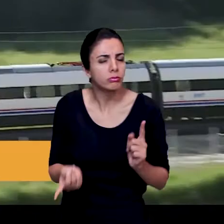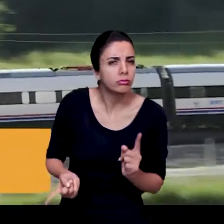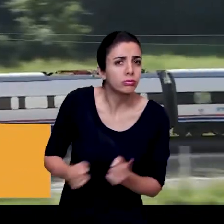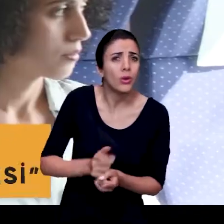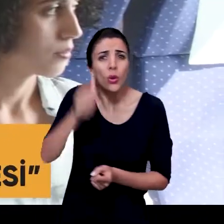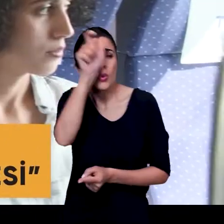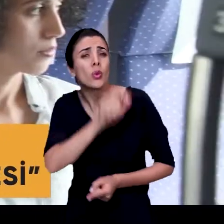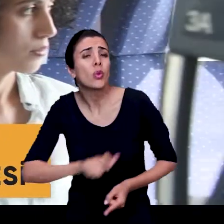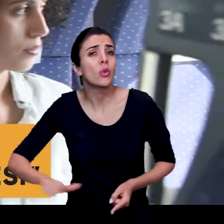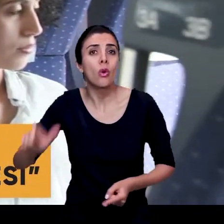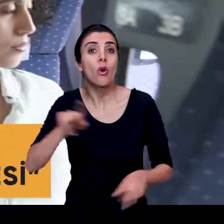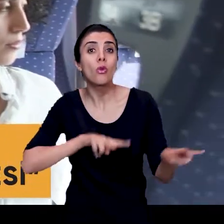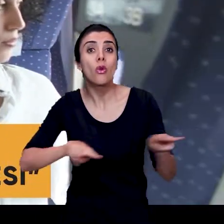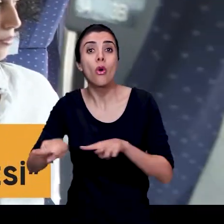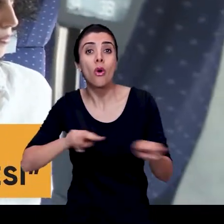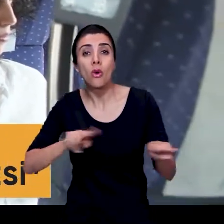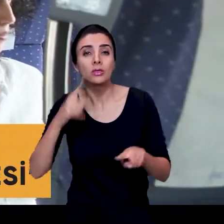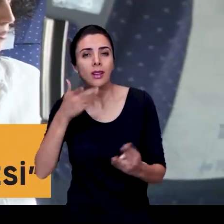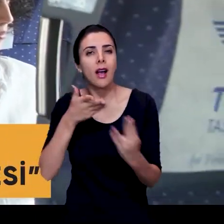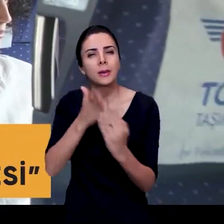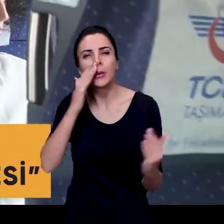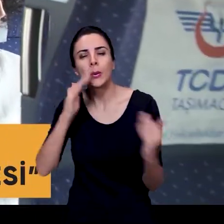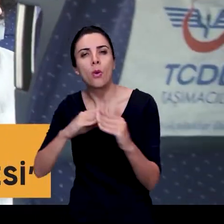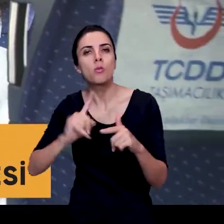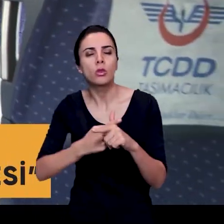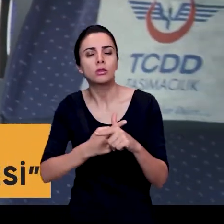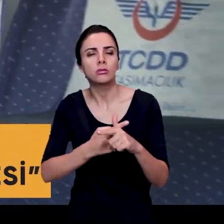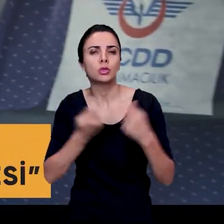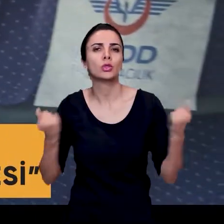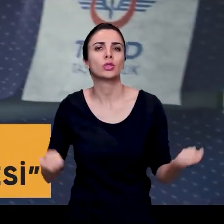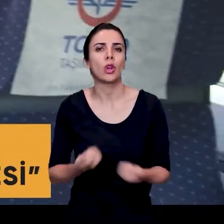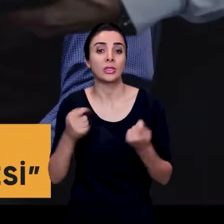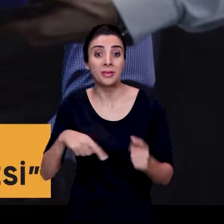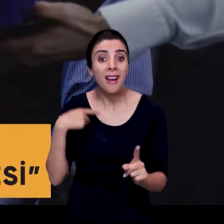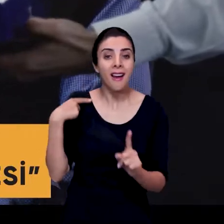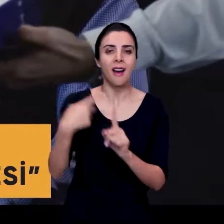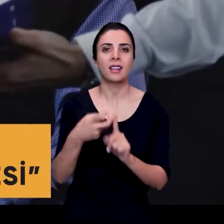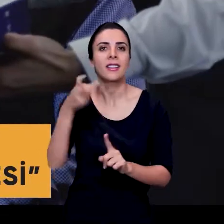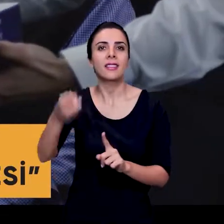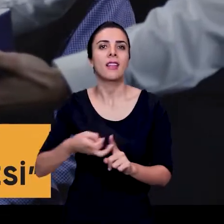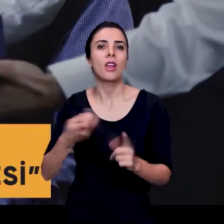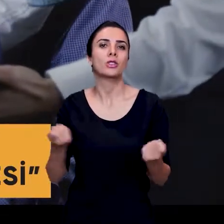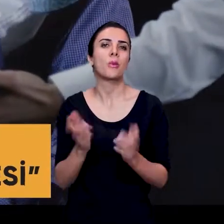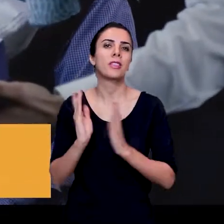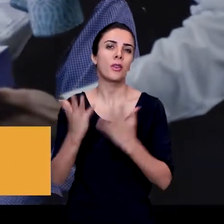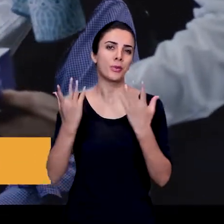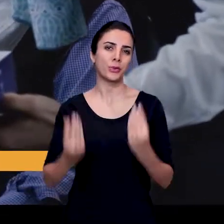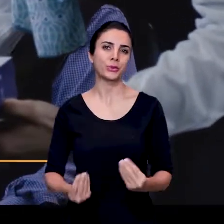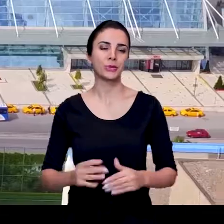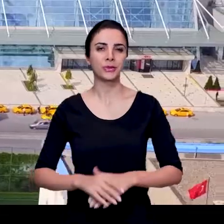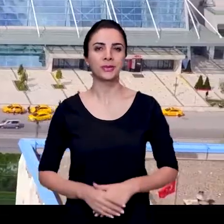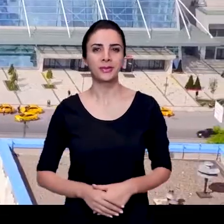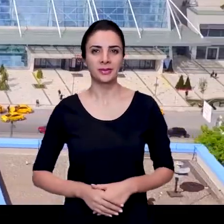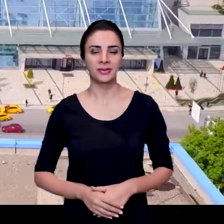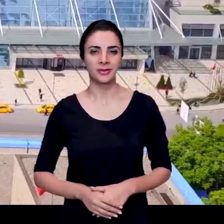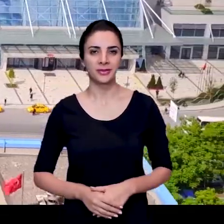yürütülen Türkiye'de yolcu taşımacılığı hizmetlerinin erişilebilirliği projesi uygulamaları demiryolu ulaşımında da devam ediyor.